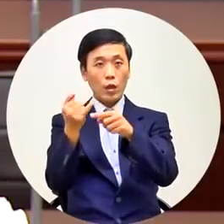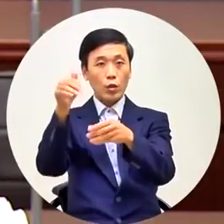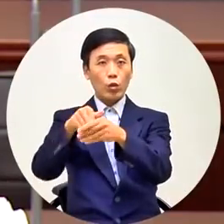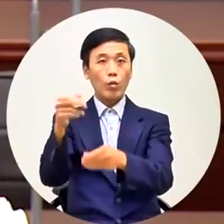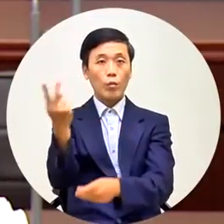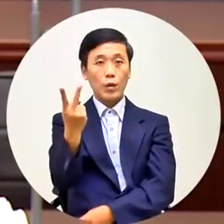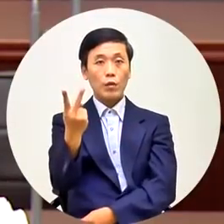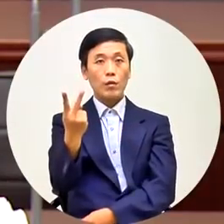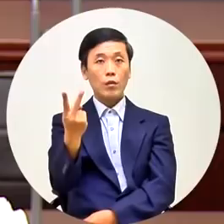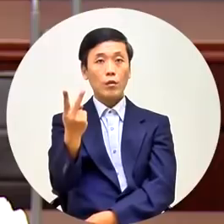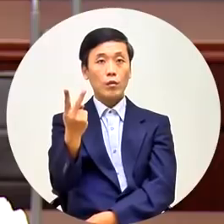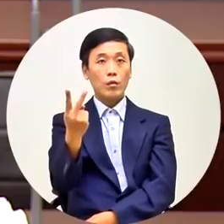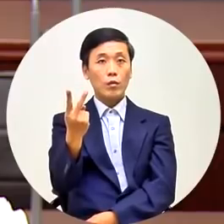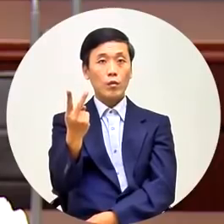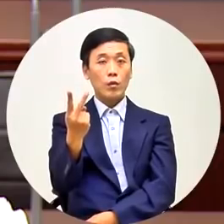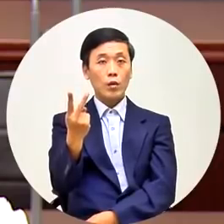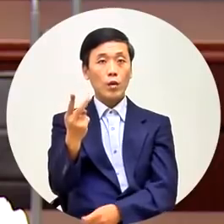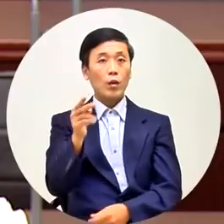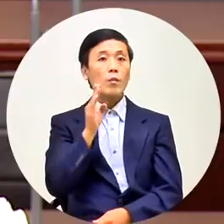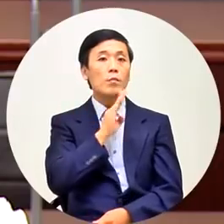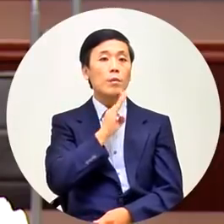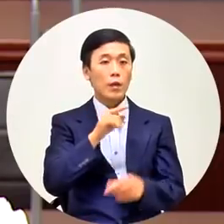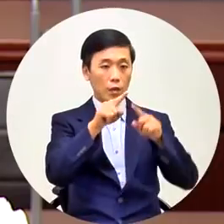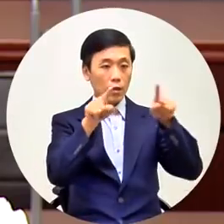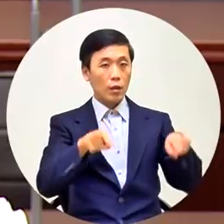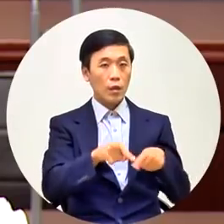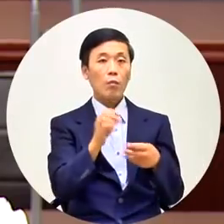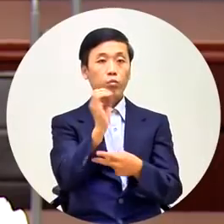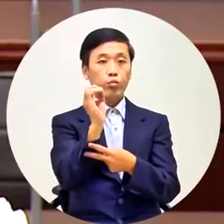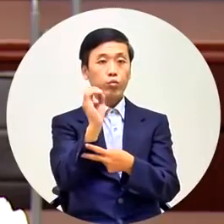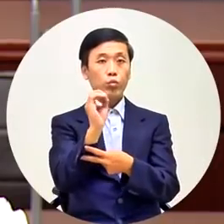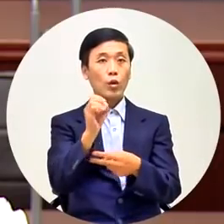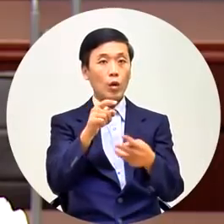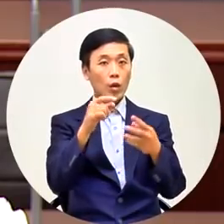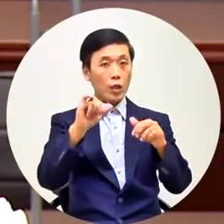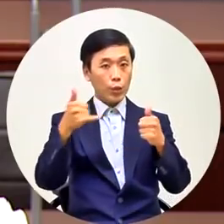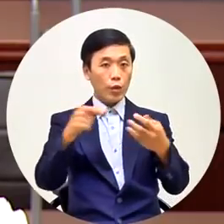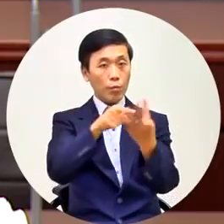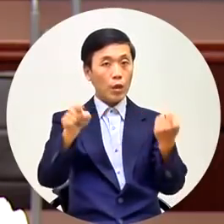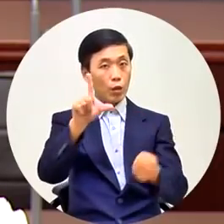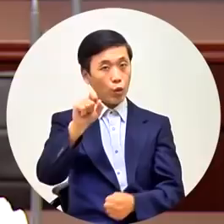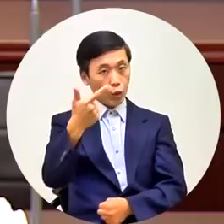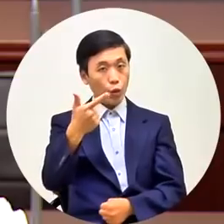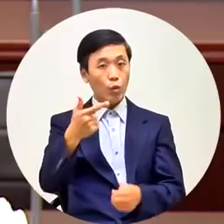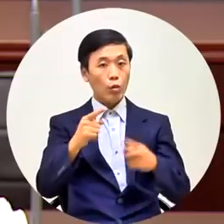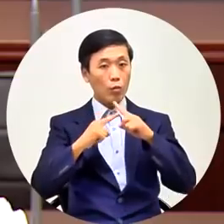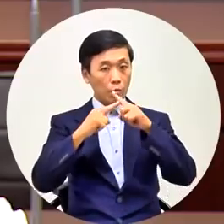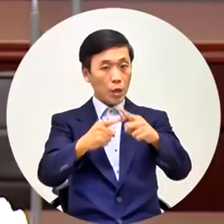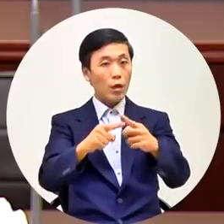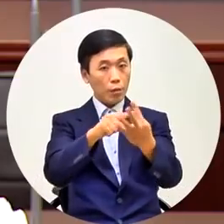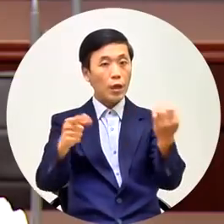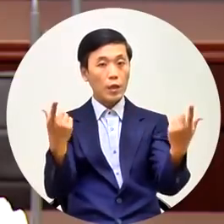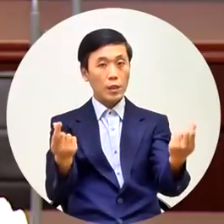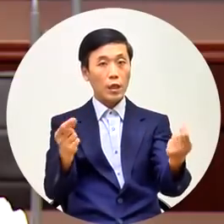无效票0张，全体议员66位，出席投票议员66位，发出选举票